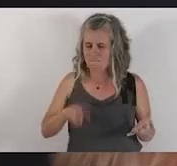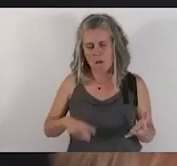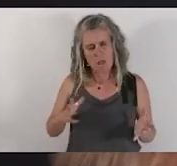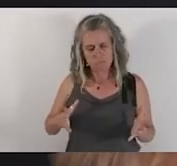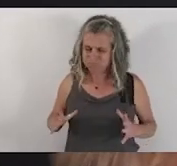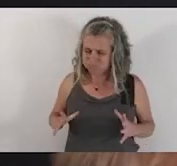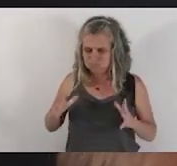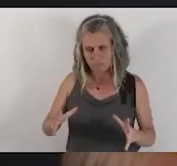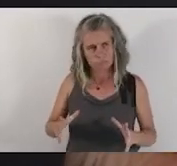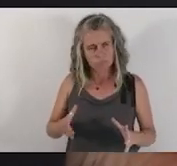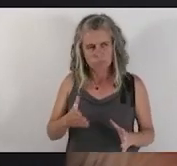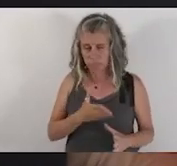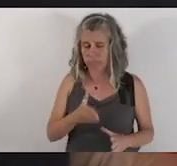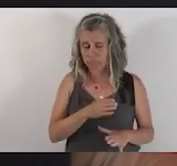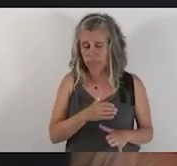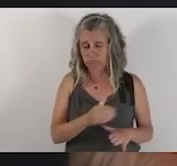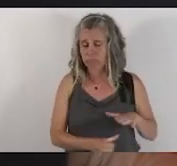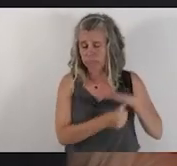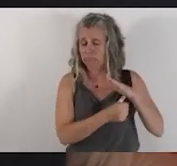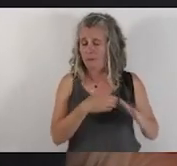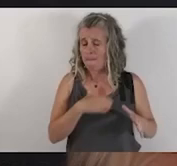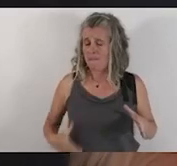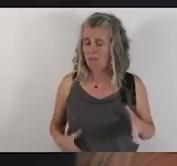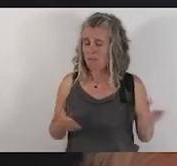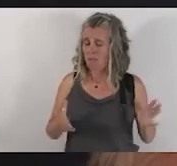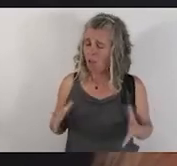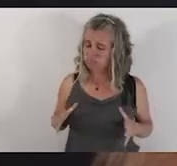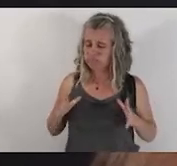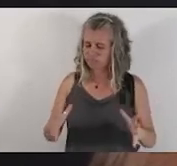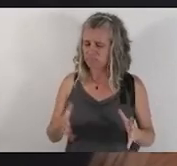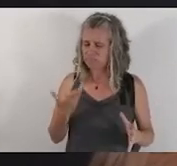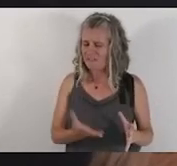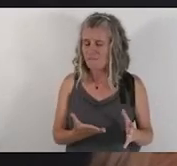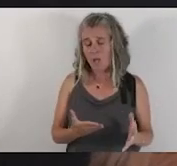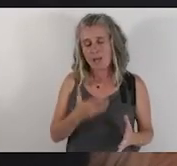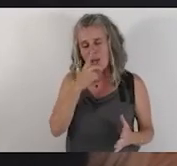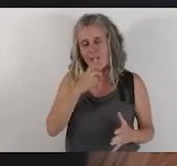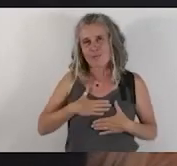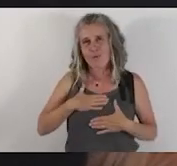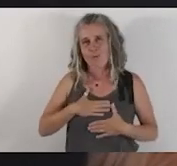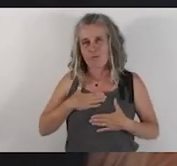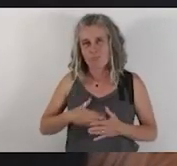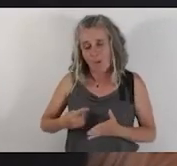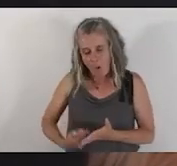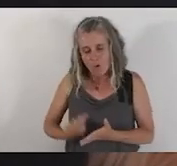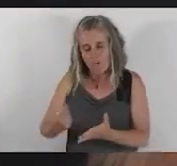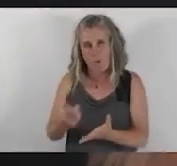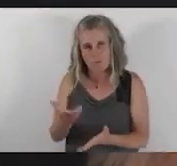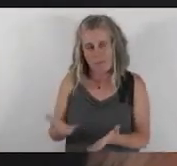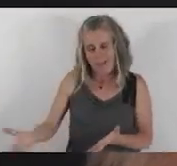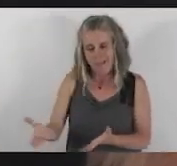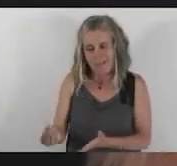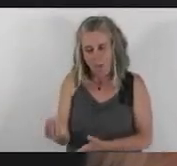de la mairie et je me félicite vraiment d'entendre qu'on renforce cette année le volet sur la petite enfance.